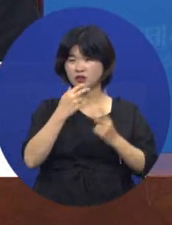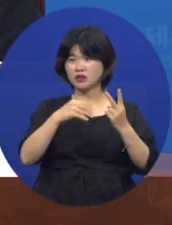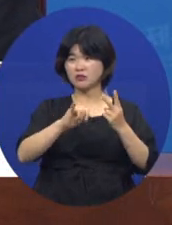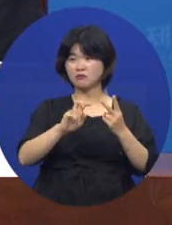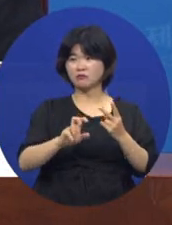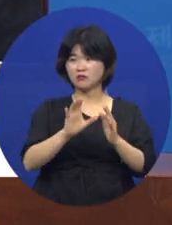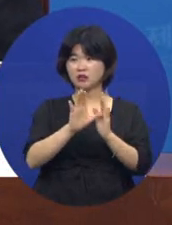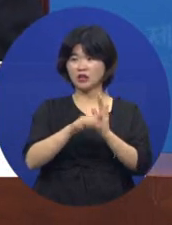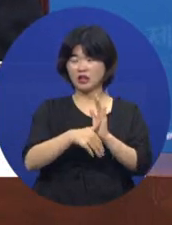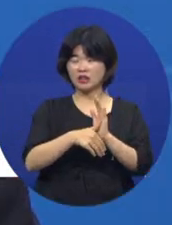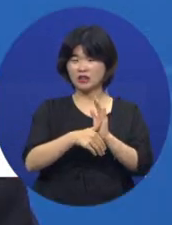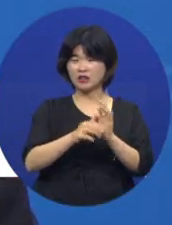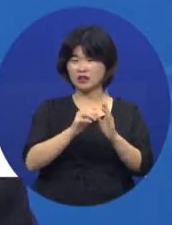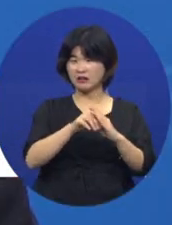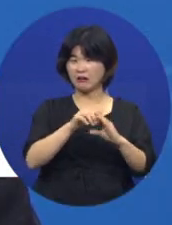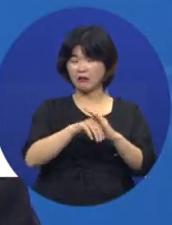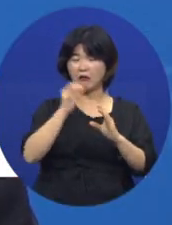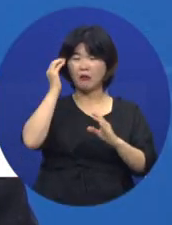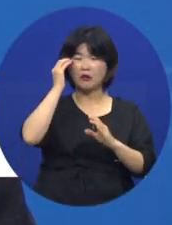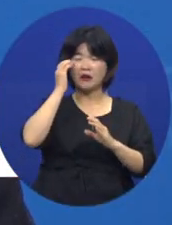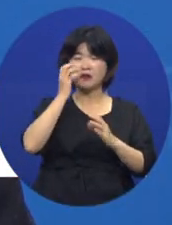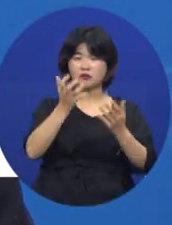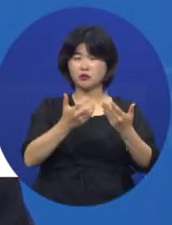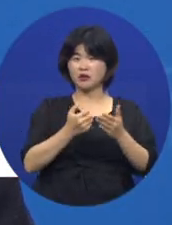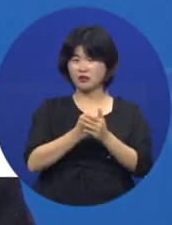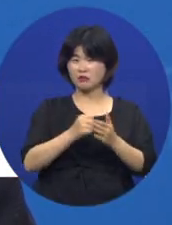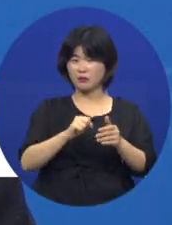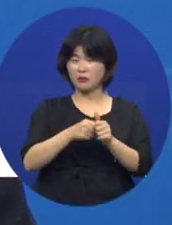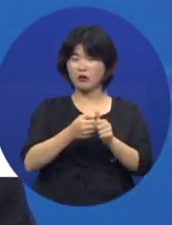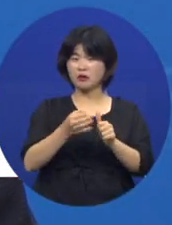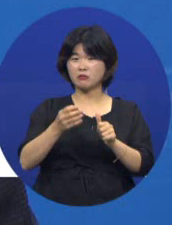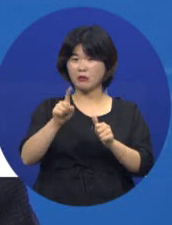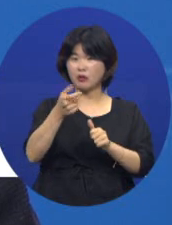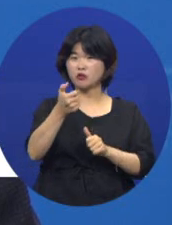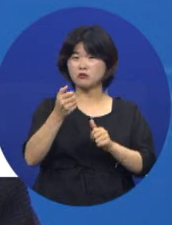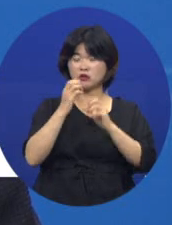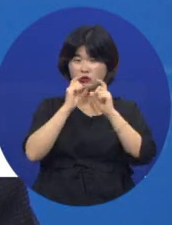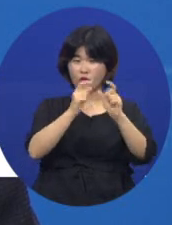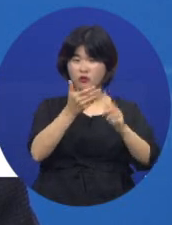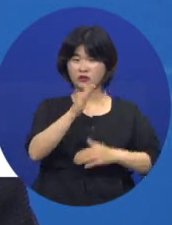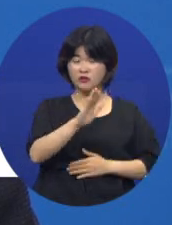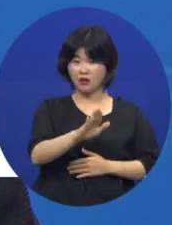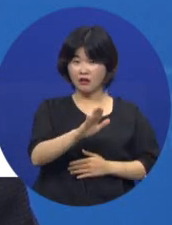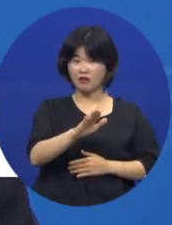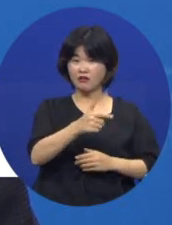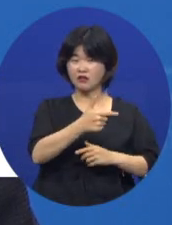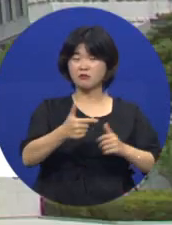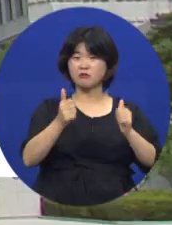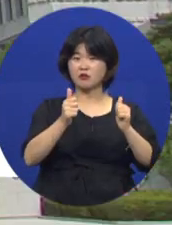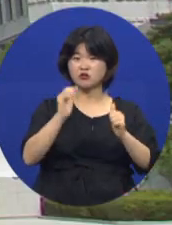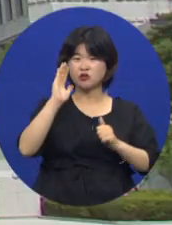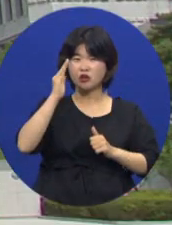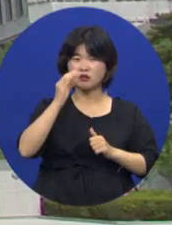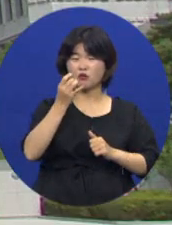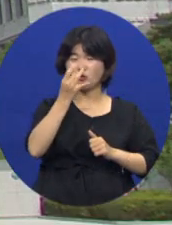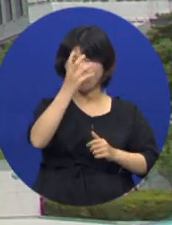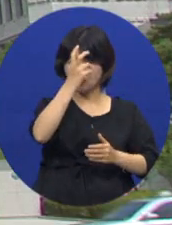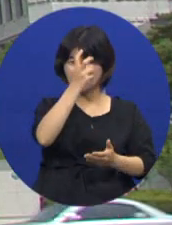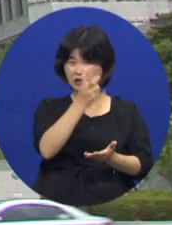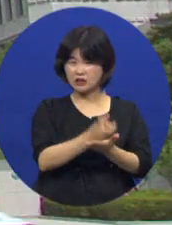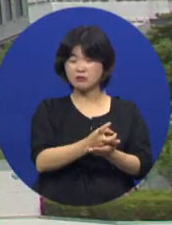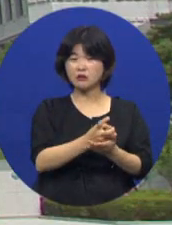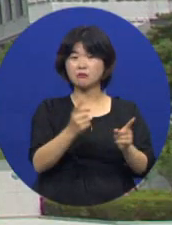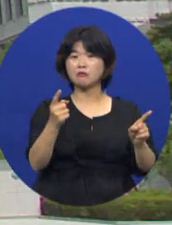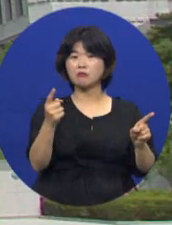재판부는 유권자들에게 혼란을 초래했다 며 벌금 150만원을 선고한 는데 대법원은 최근 원심판결을